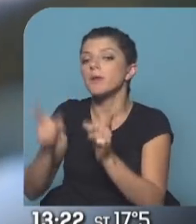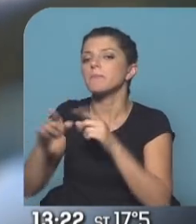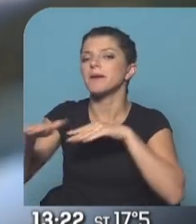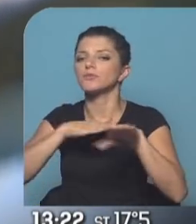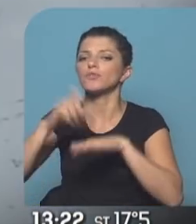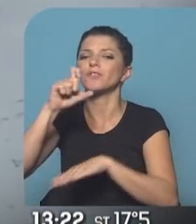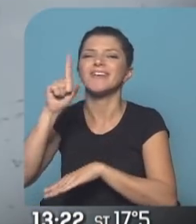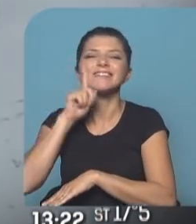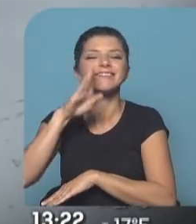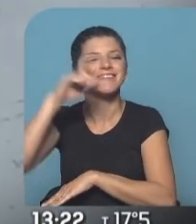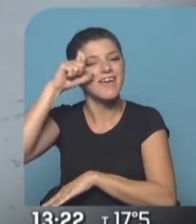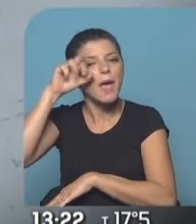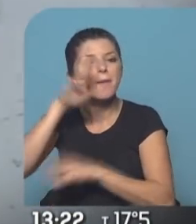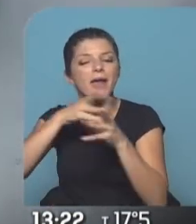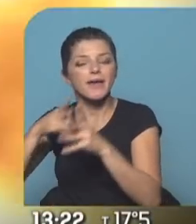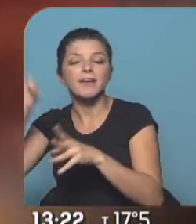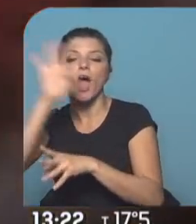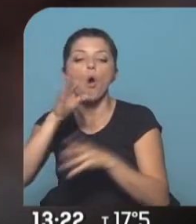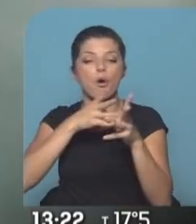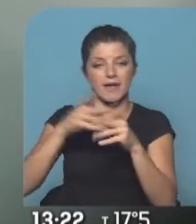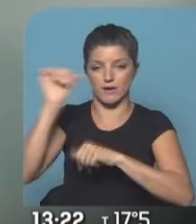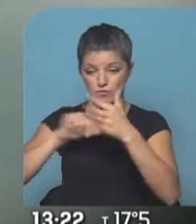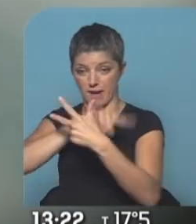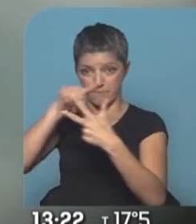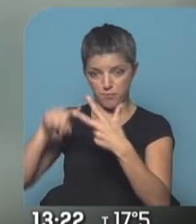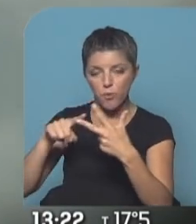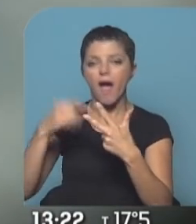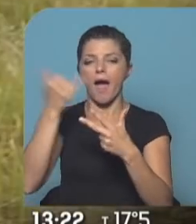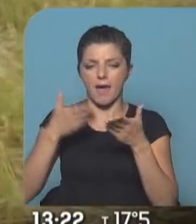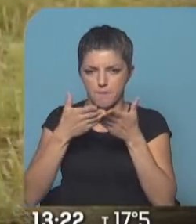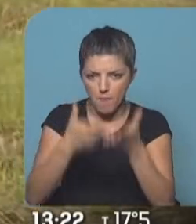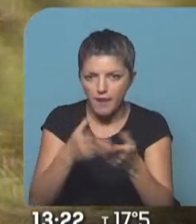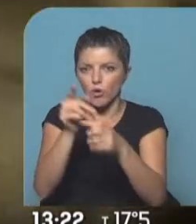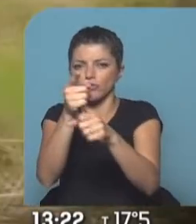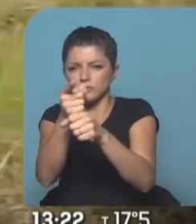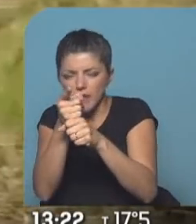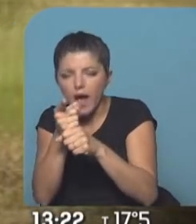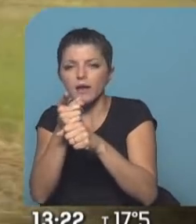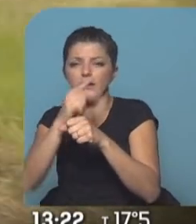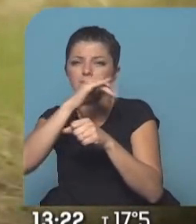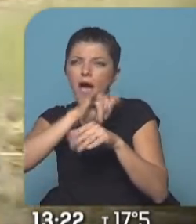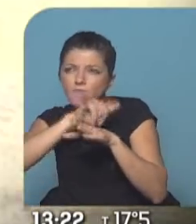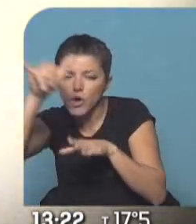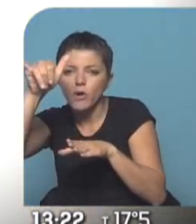de ciberguerra y guerra nuclear, empleando barcos, tanques, aviones y fuerzas especiales.